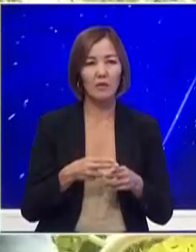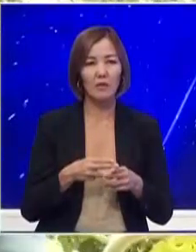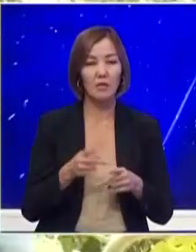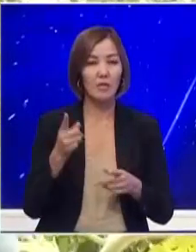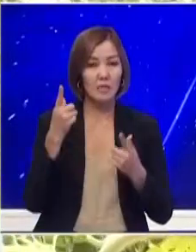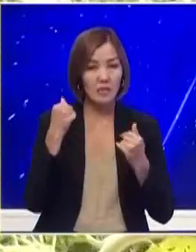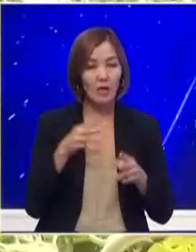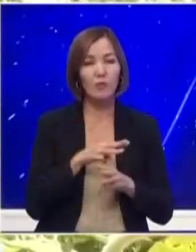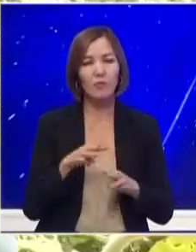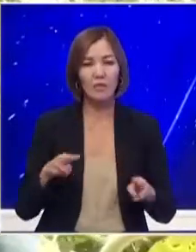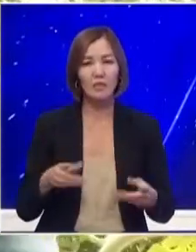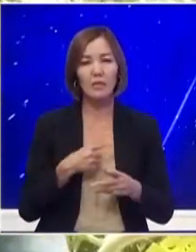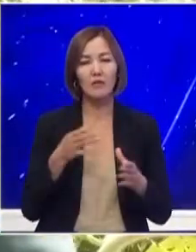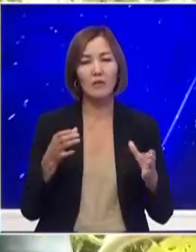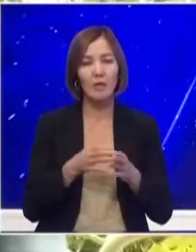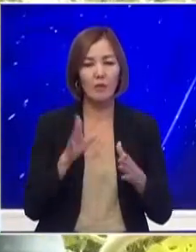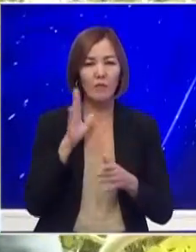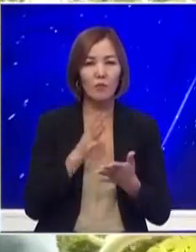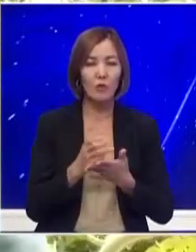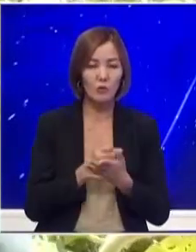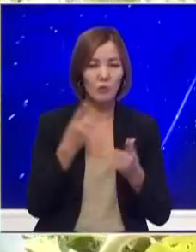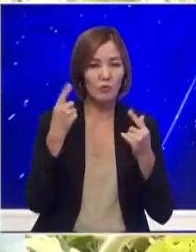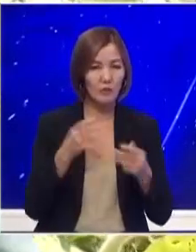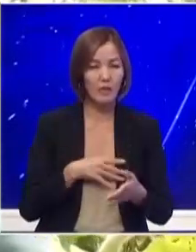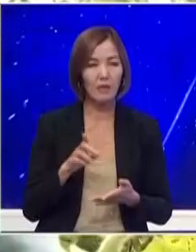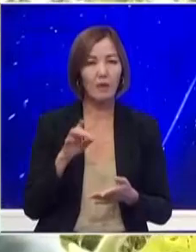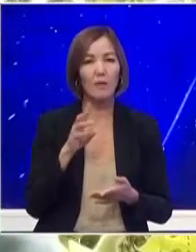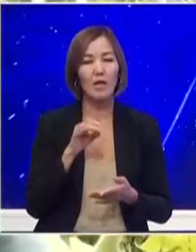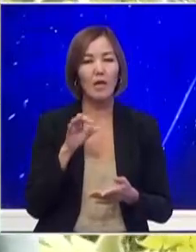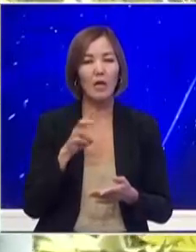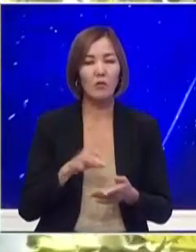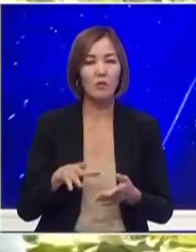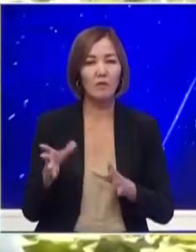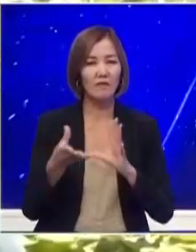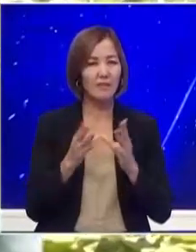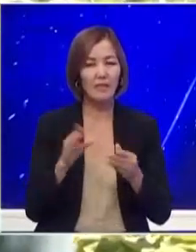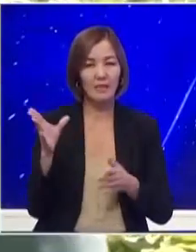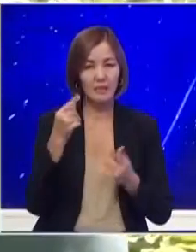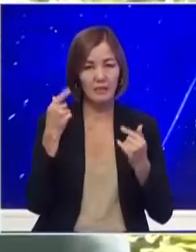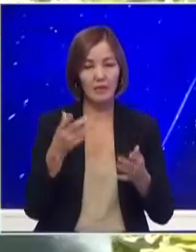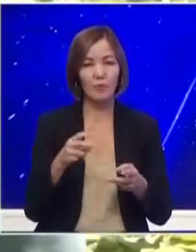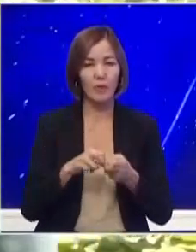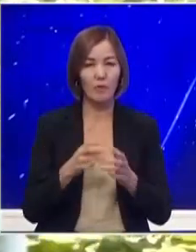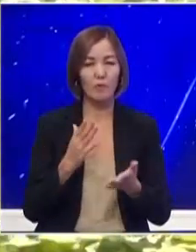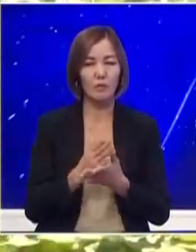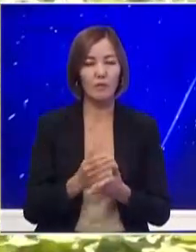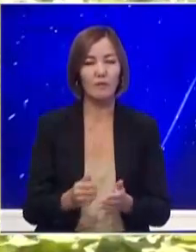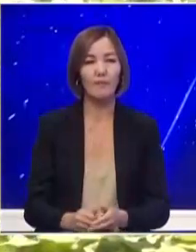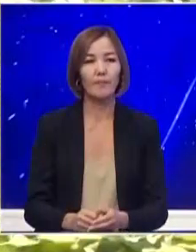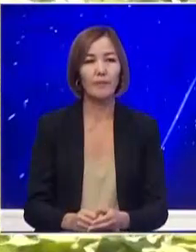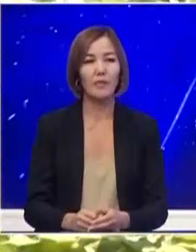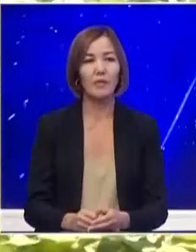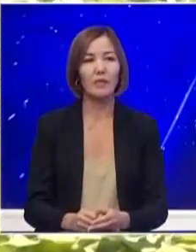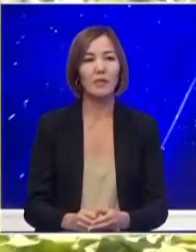и в министерстве, и комитет водных ресурсов, и Балхаш-Алакульская инспекция, в том числе, они все знают об этом прекрасно. Вот из-за